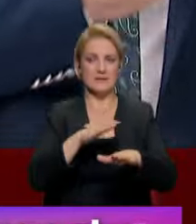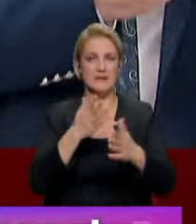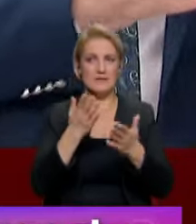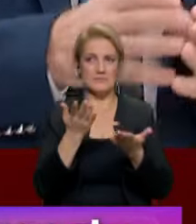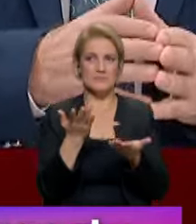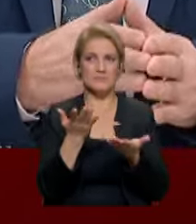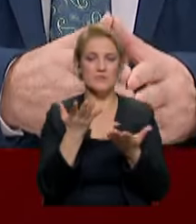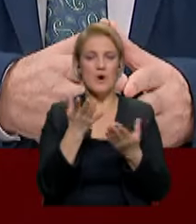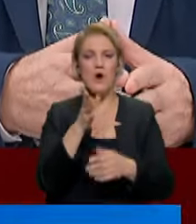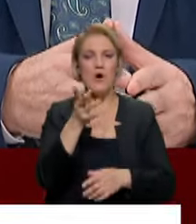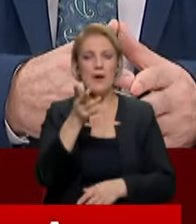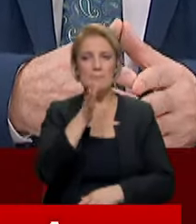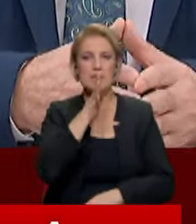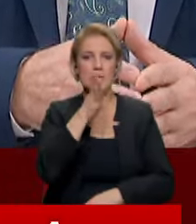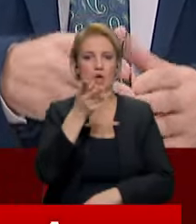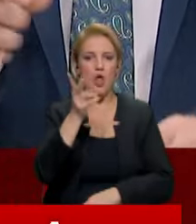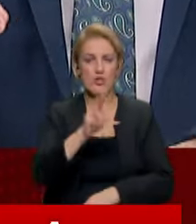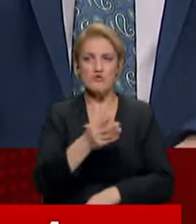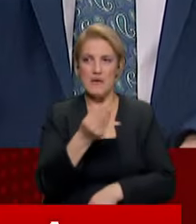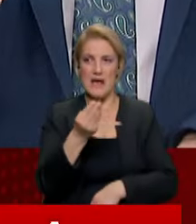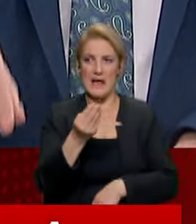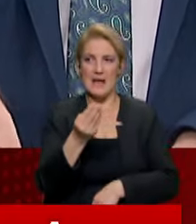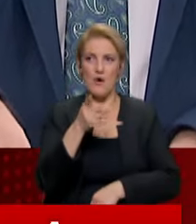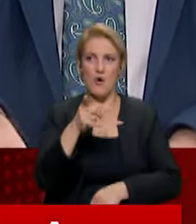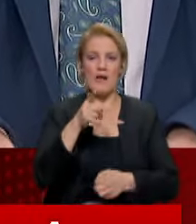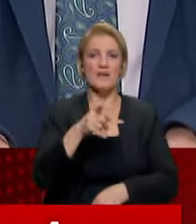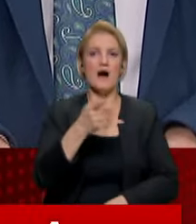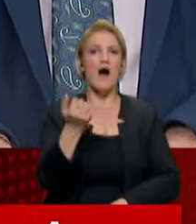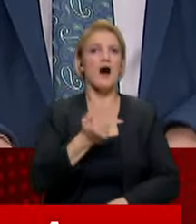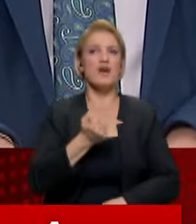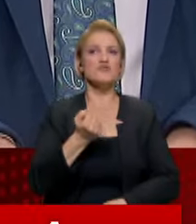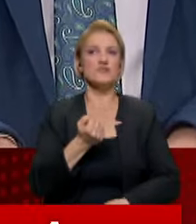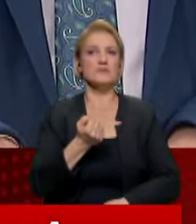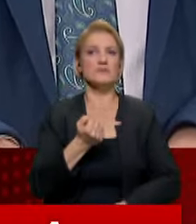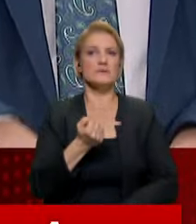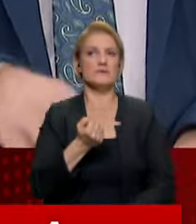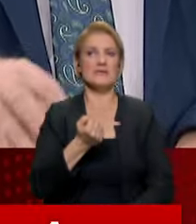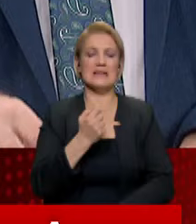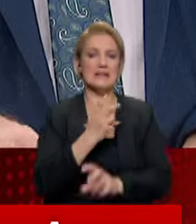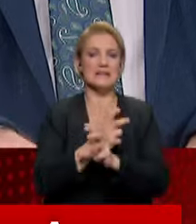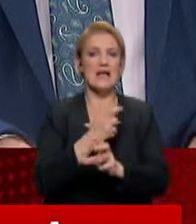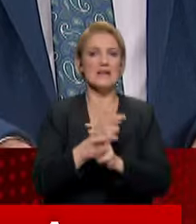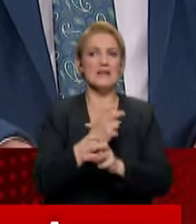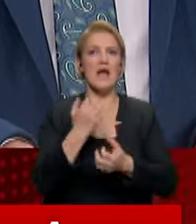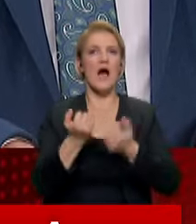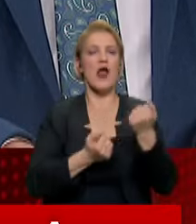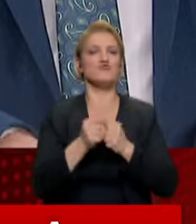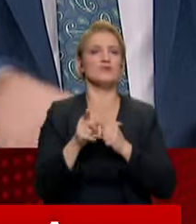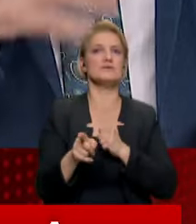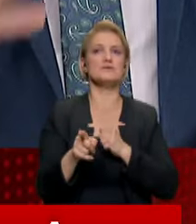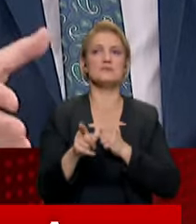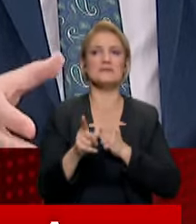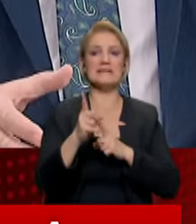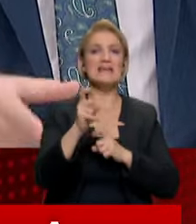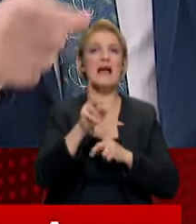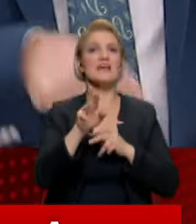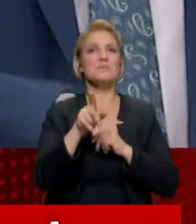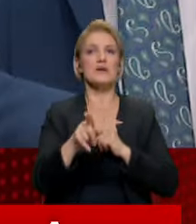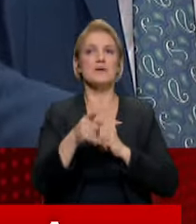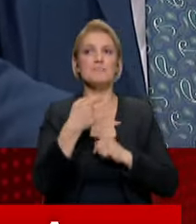kasla öldürmeye verdi ve orada otomobil tehlikeli araç Sayıldı yani silah gibi